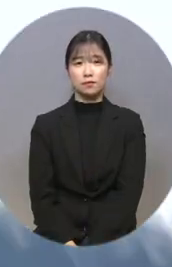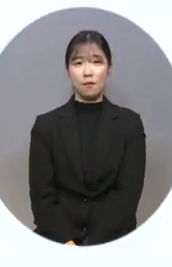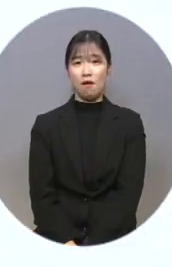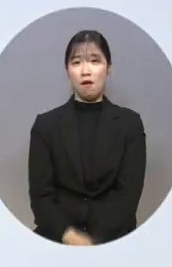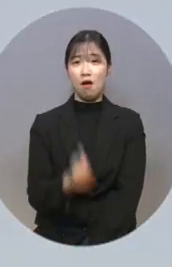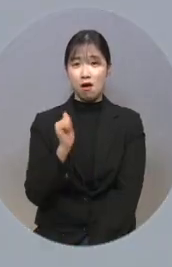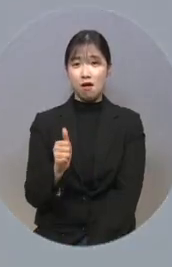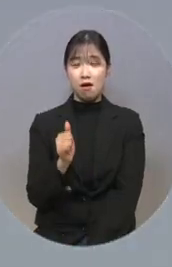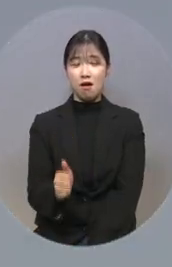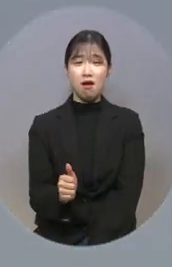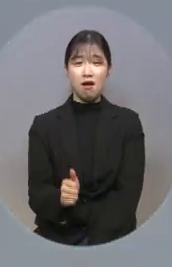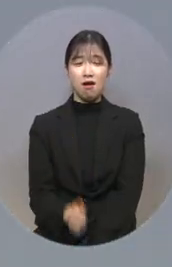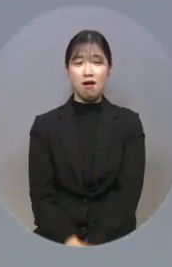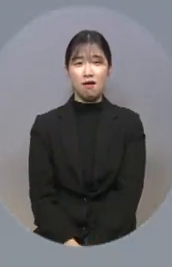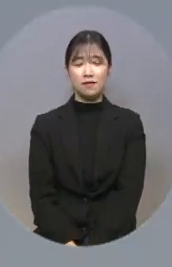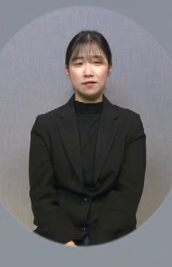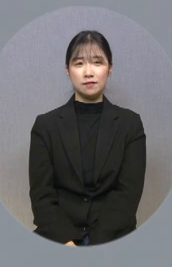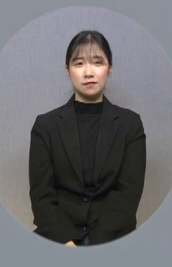굿샷이다 형!